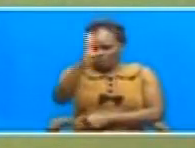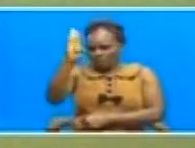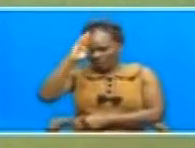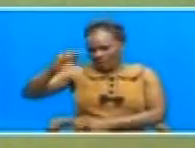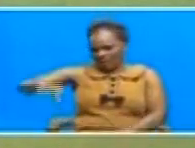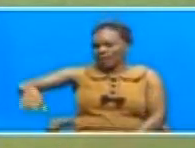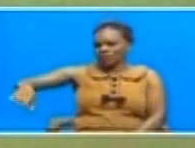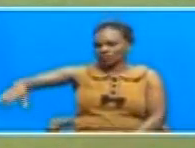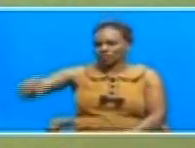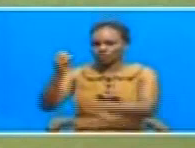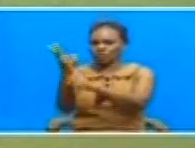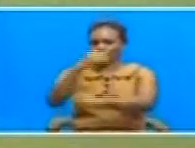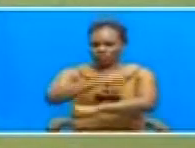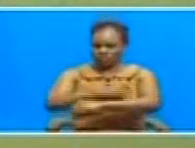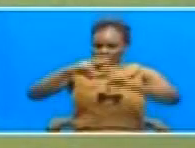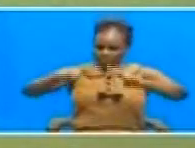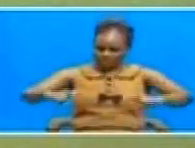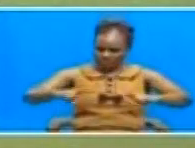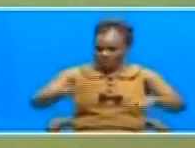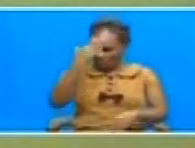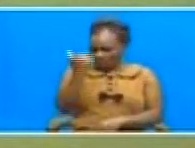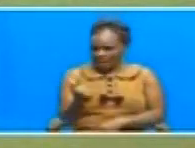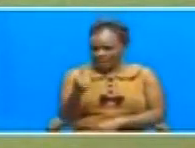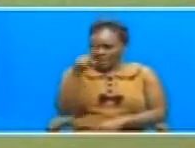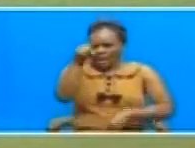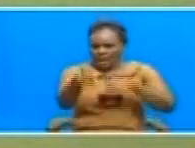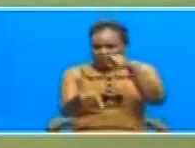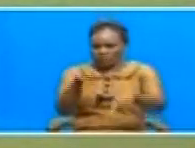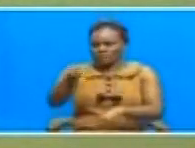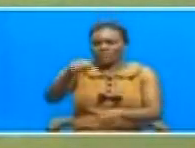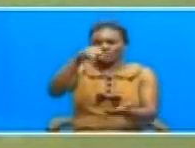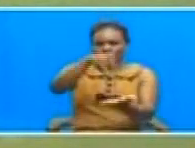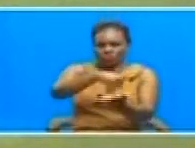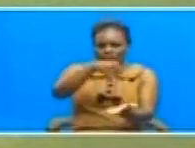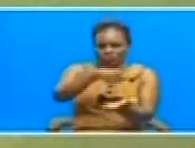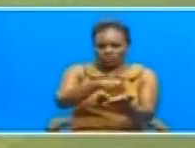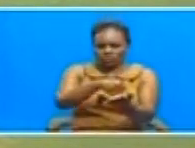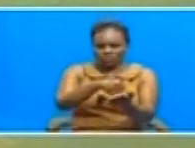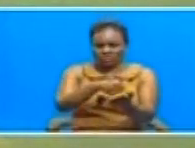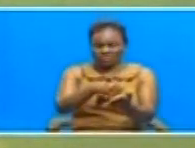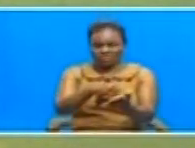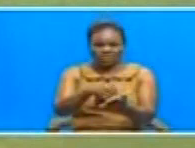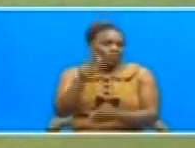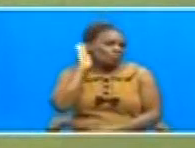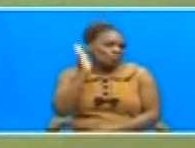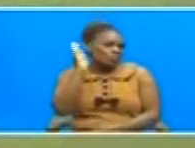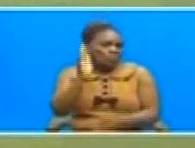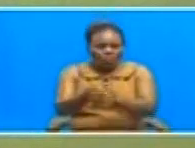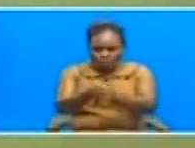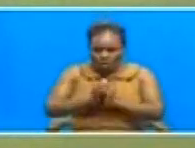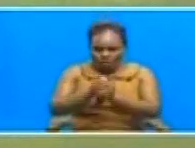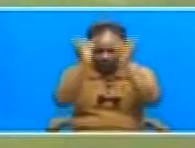Bungoma, mtazamaji, wanafanyiwa uchunguzi baada ya kushtumiwa na wenzao kwa kuhusika na tendo la ushoga na vile vile kuabudu